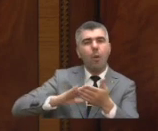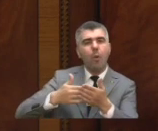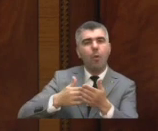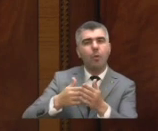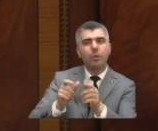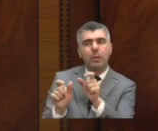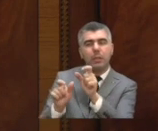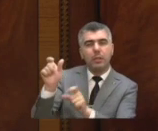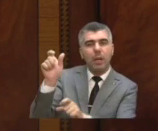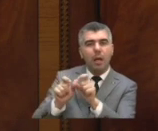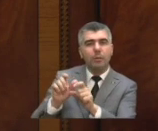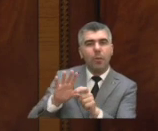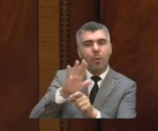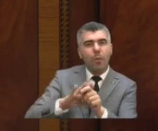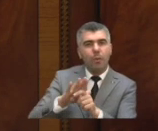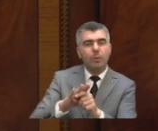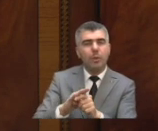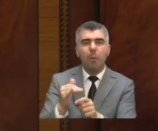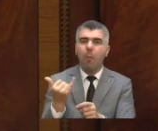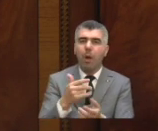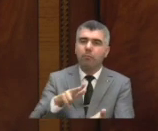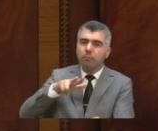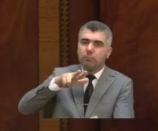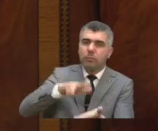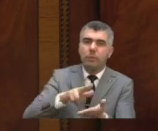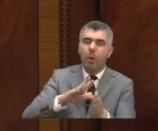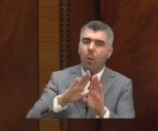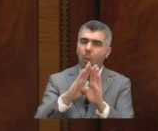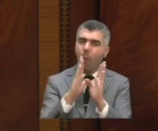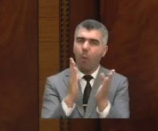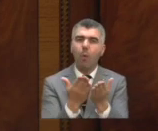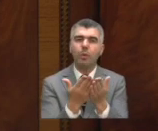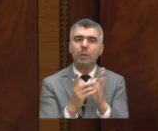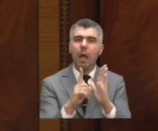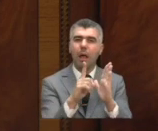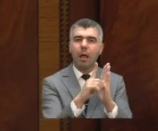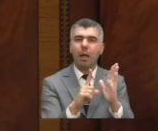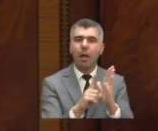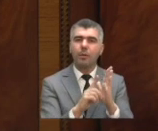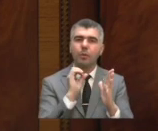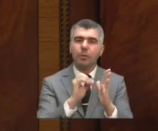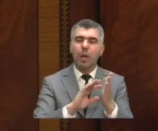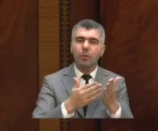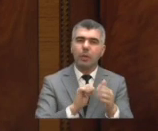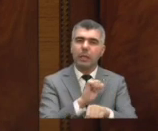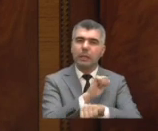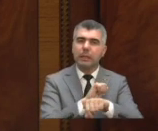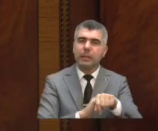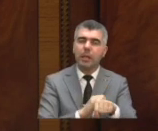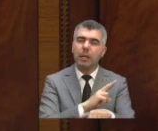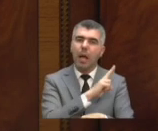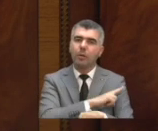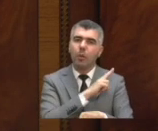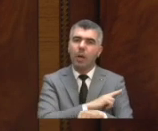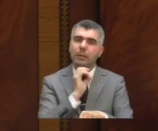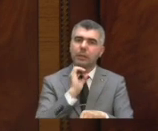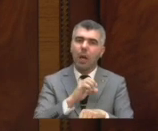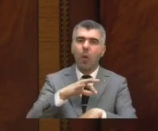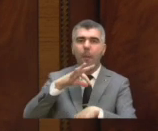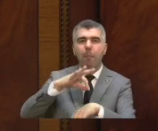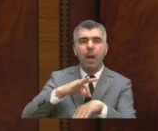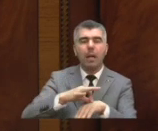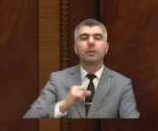الفئات من خلال المصادقه على مجمل النصوص ذات الصله بانظمه التامين الاجباري الاساسي عن